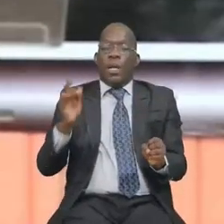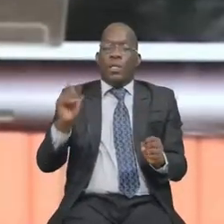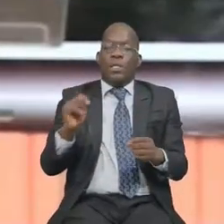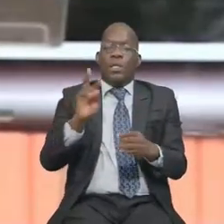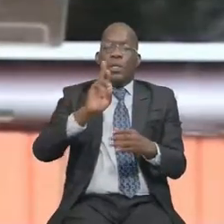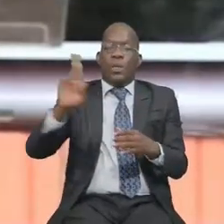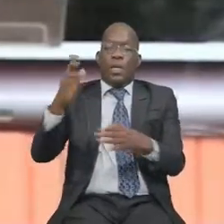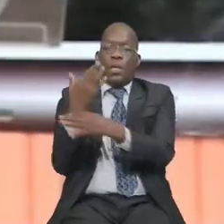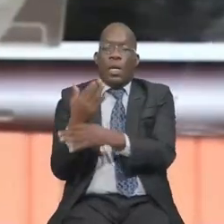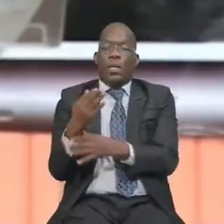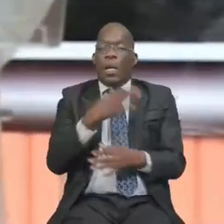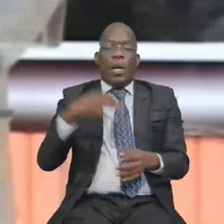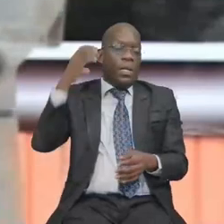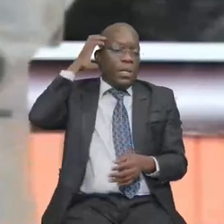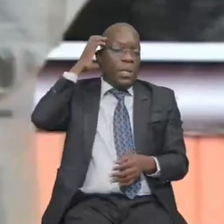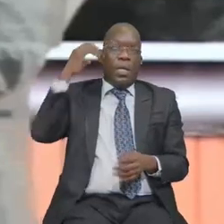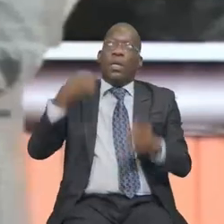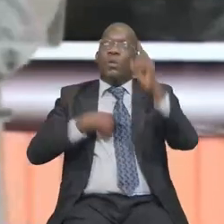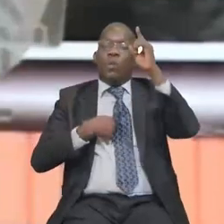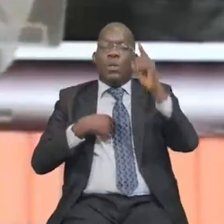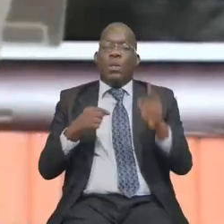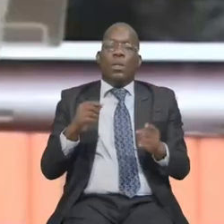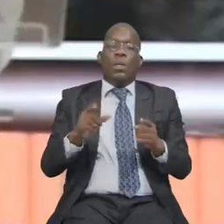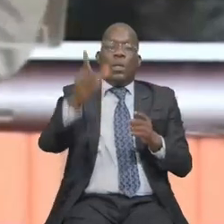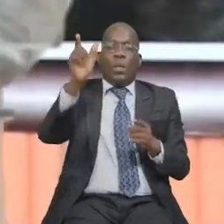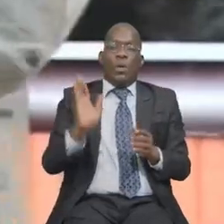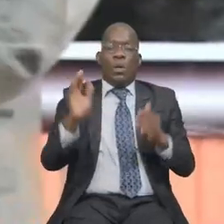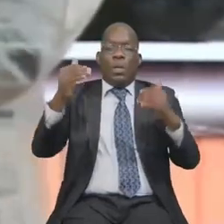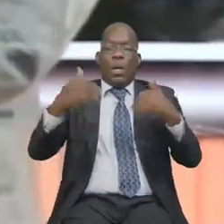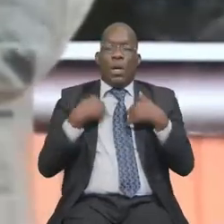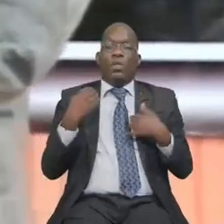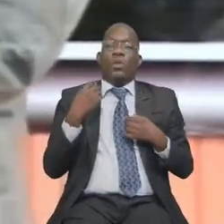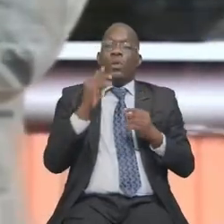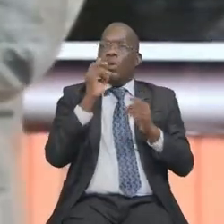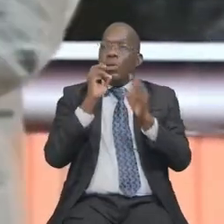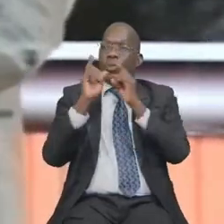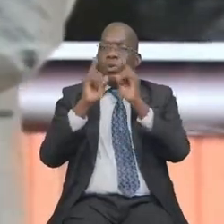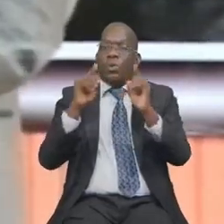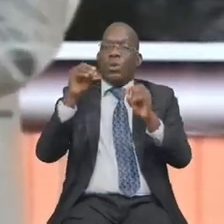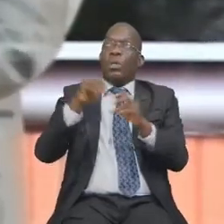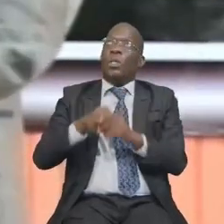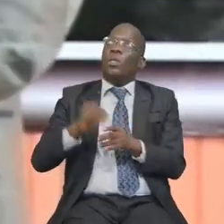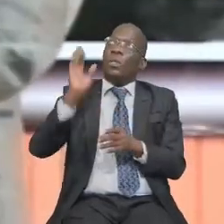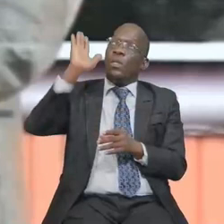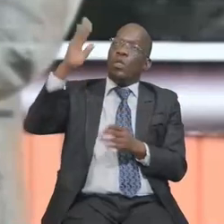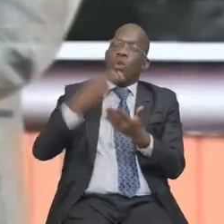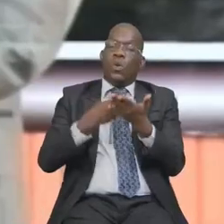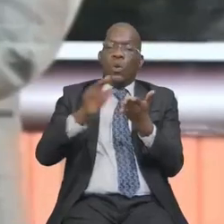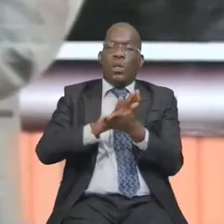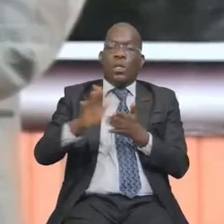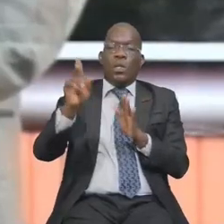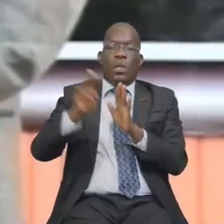Verset 8, Dieu a dit dans sa sainteté, je triompherai, je